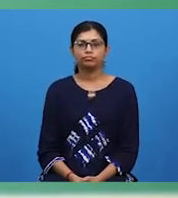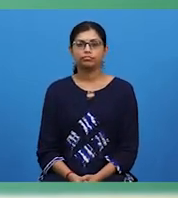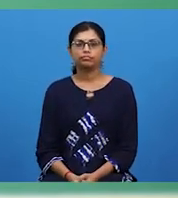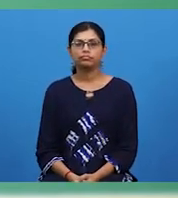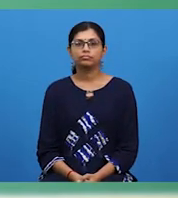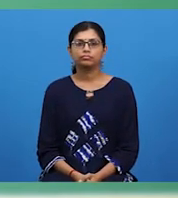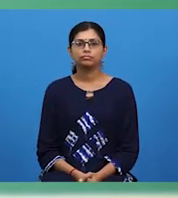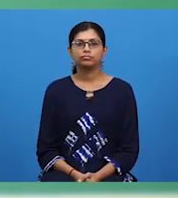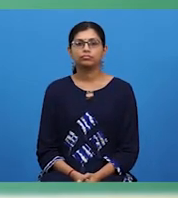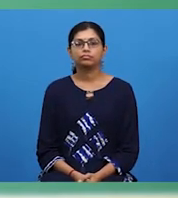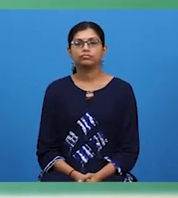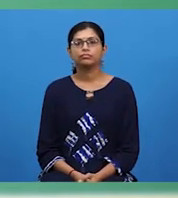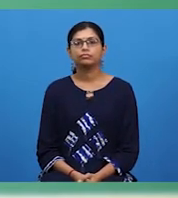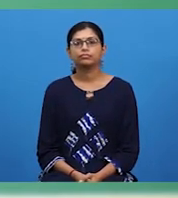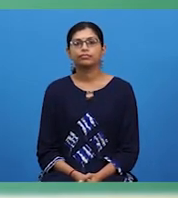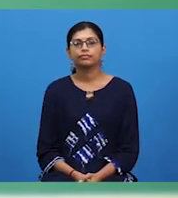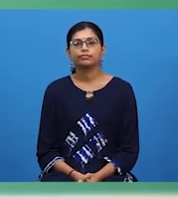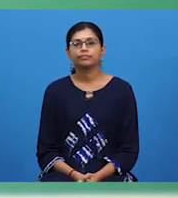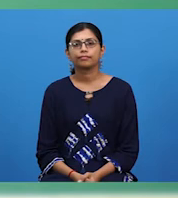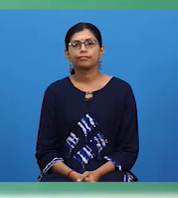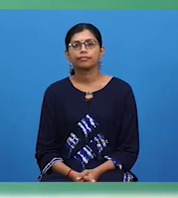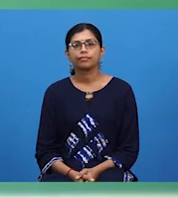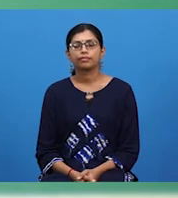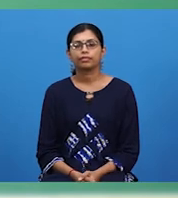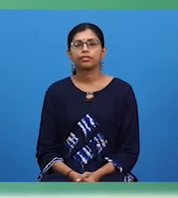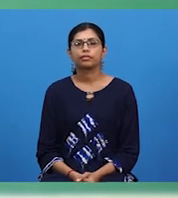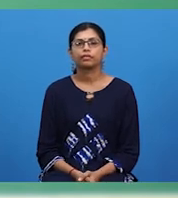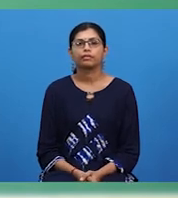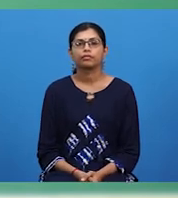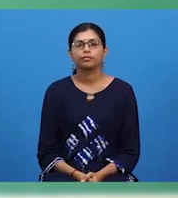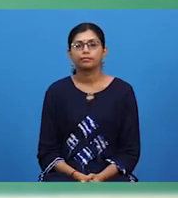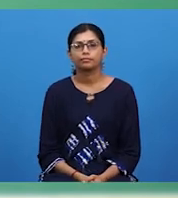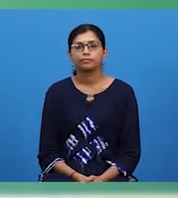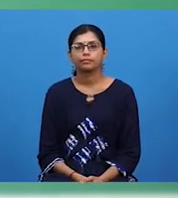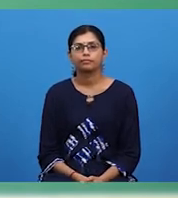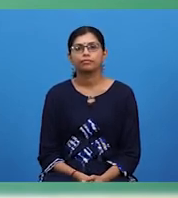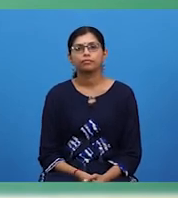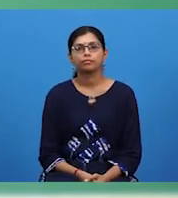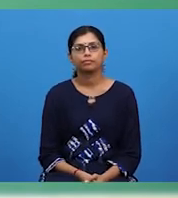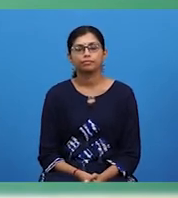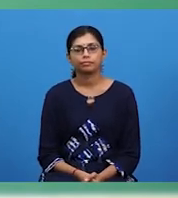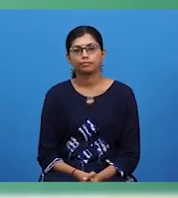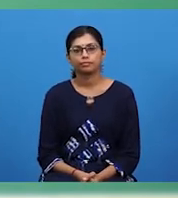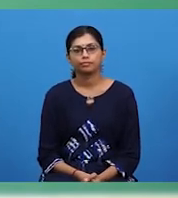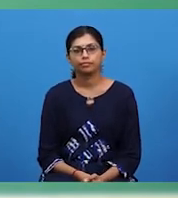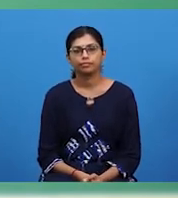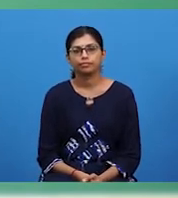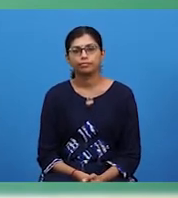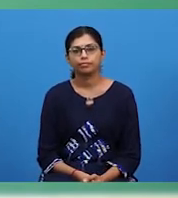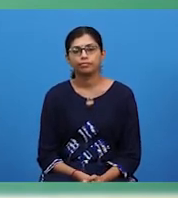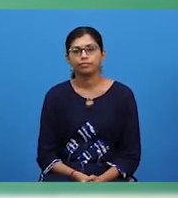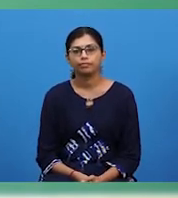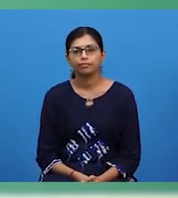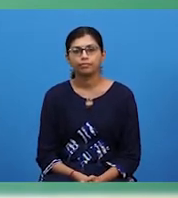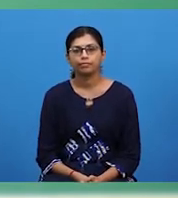Okey, selamat sejahtera. Jadi untuk hari ini kita akan buat satu uji kaji mengkaji tindakan enzim di dalam air